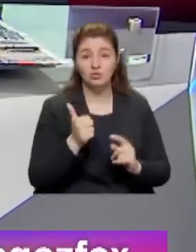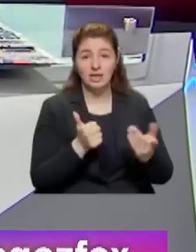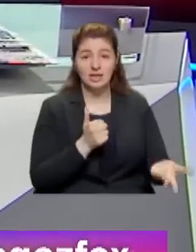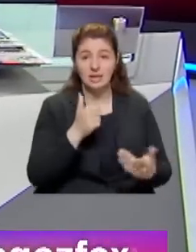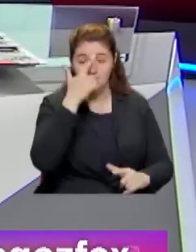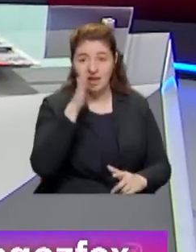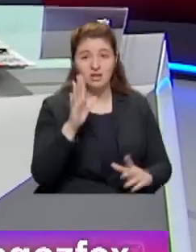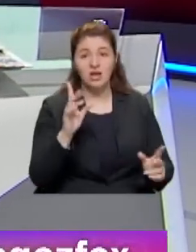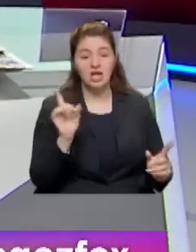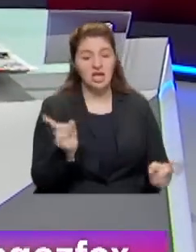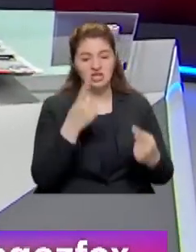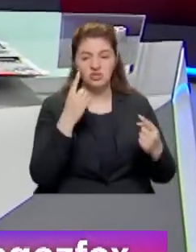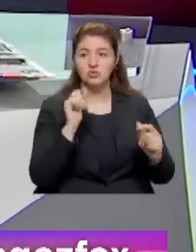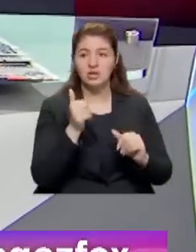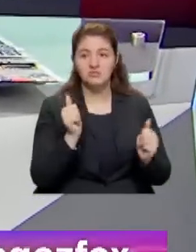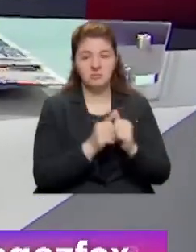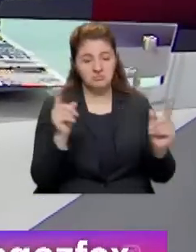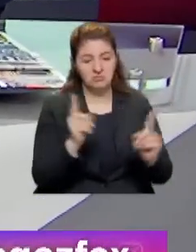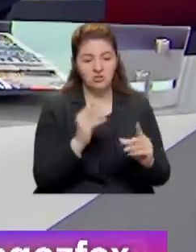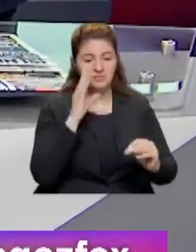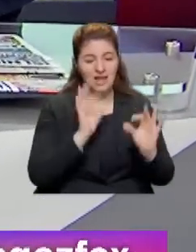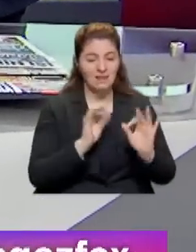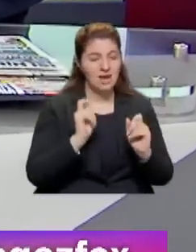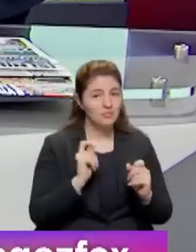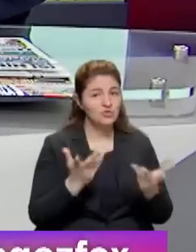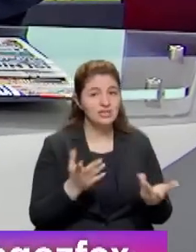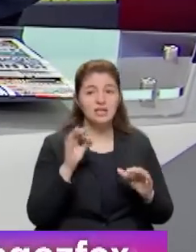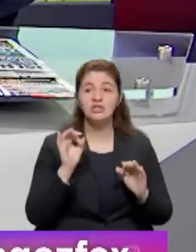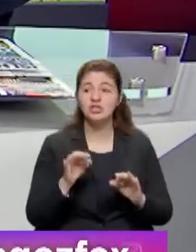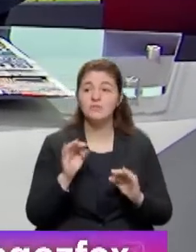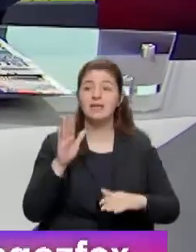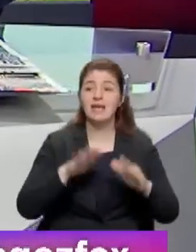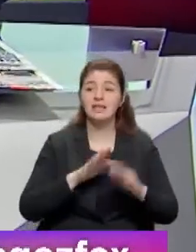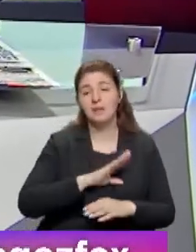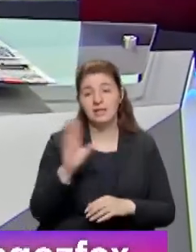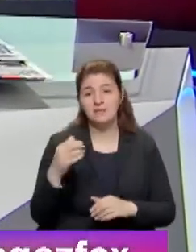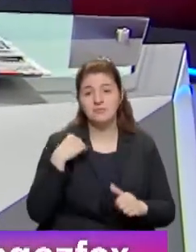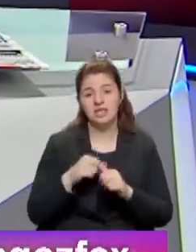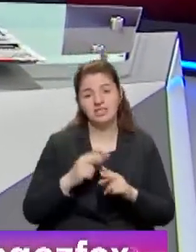ve belki olağanüstü günlerde de yan yana gelip değerlendirmeler yapacağız. Şimdi reklamlara gidelim. Yine hızlıca döneceğiz.